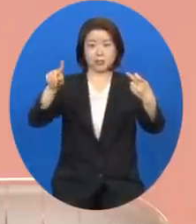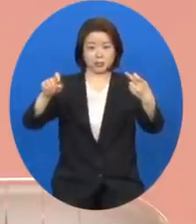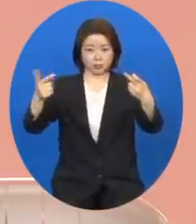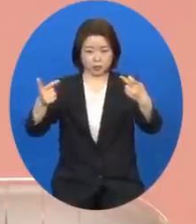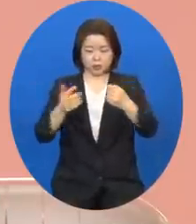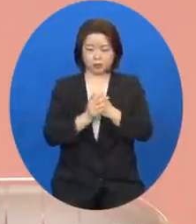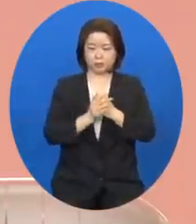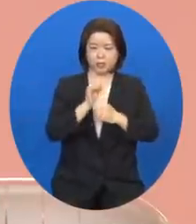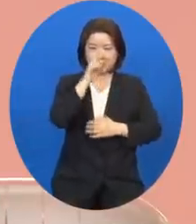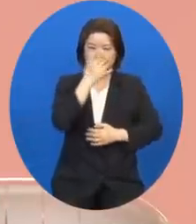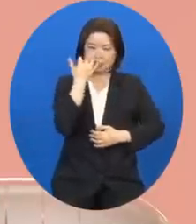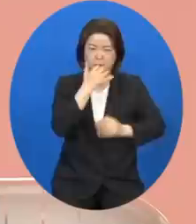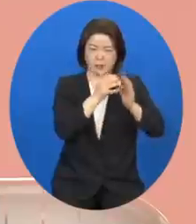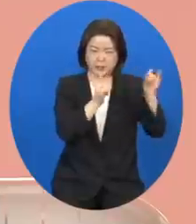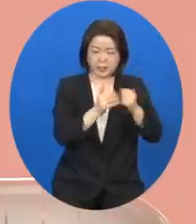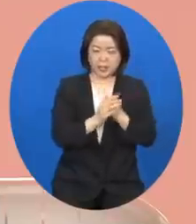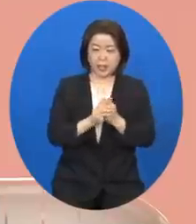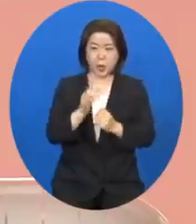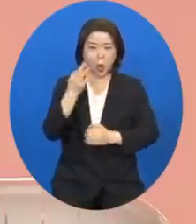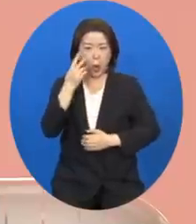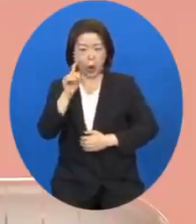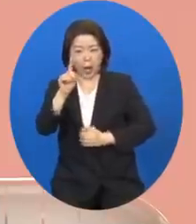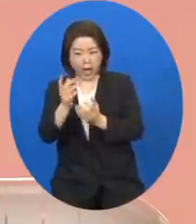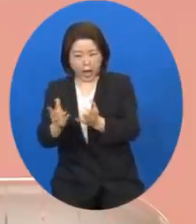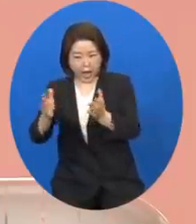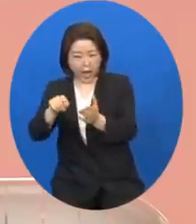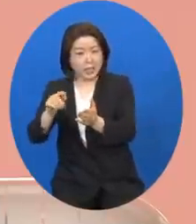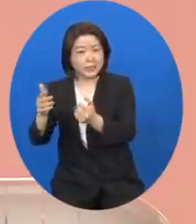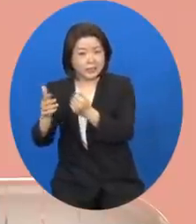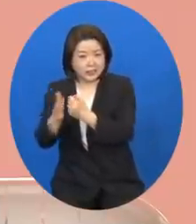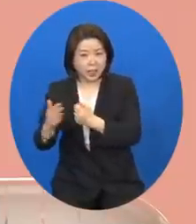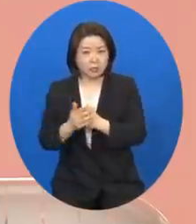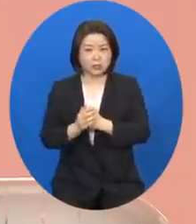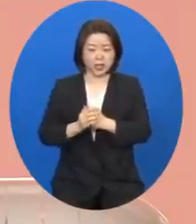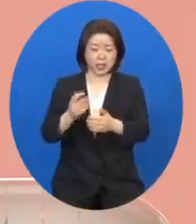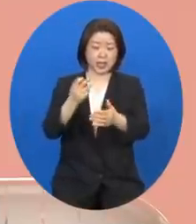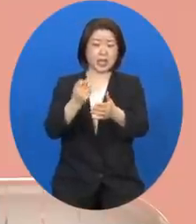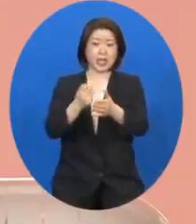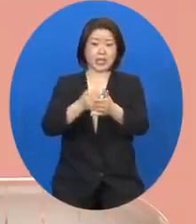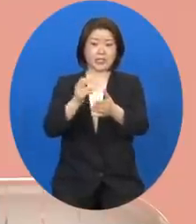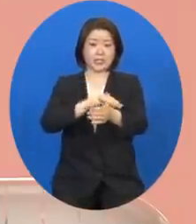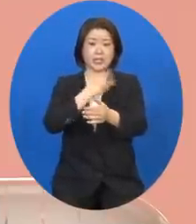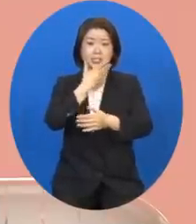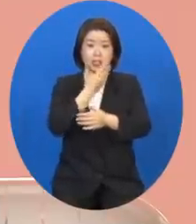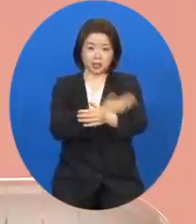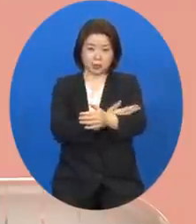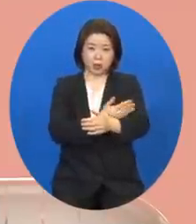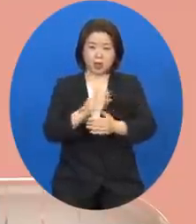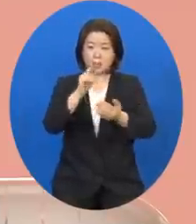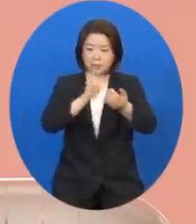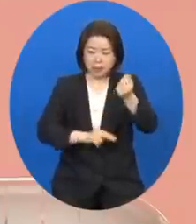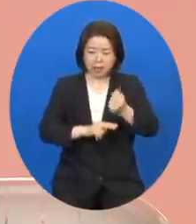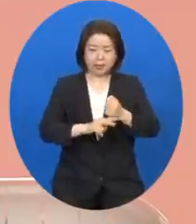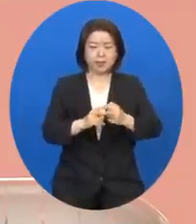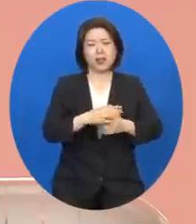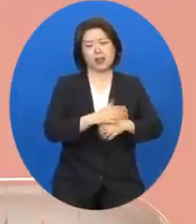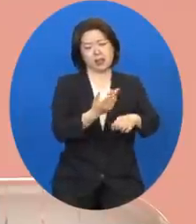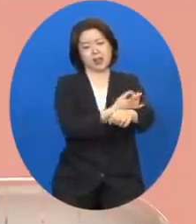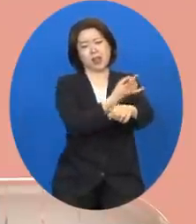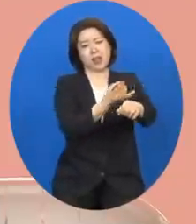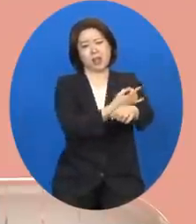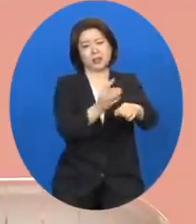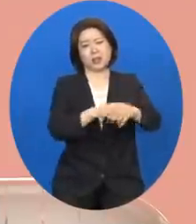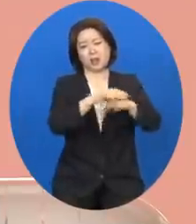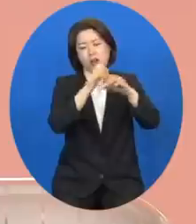혹 한 그릇 음식을 위하여 장자의 명분을 판 에서와 같이 망령된 자가